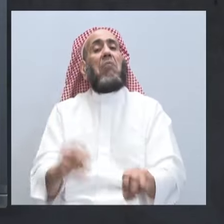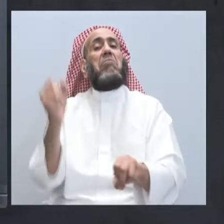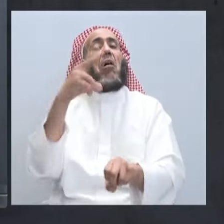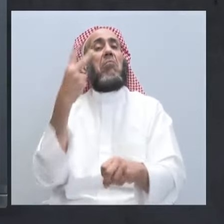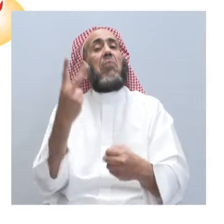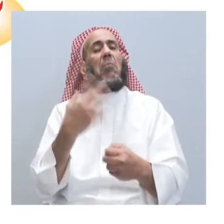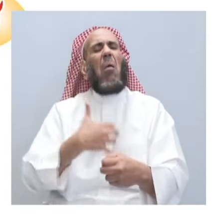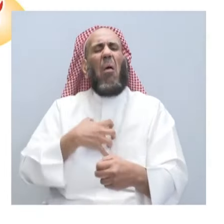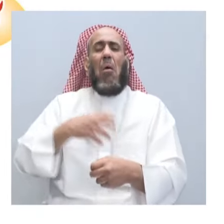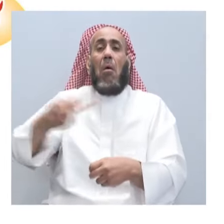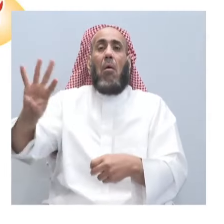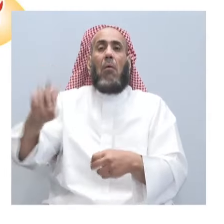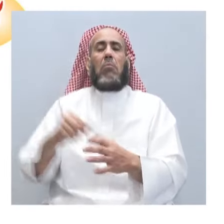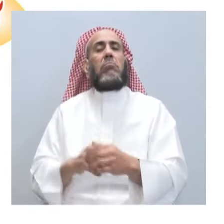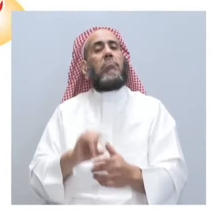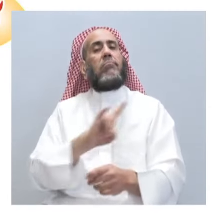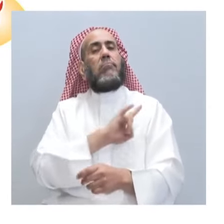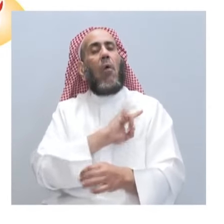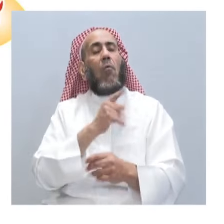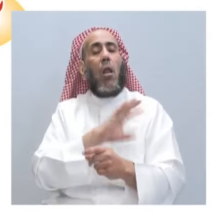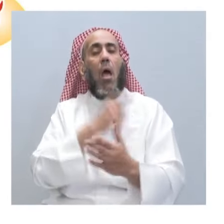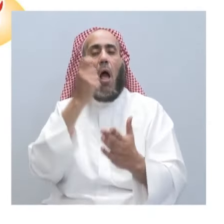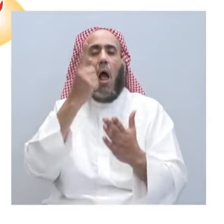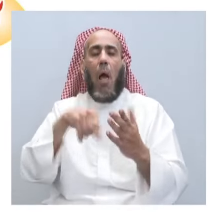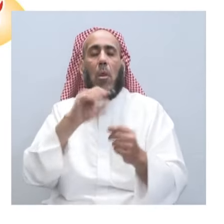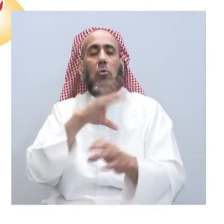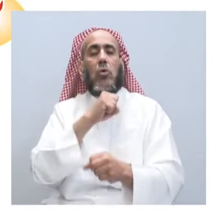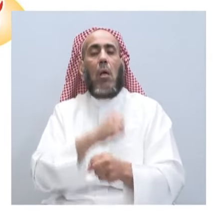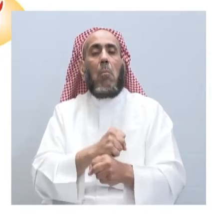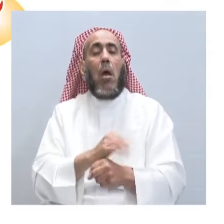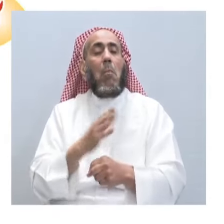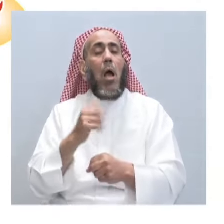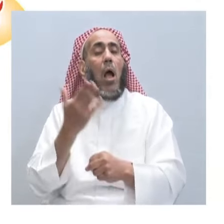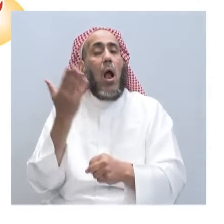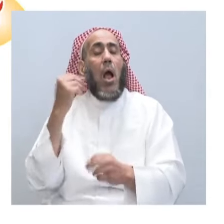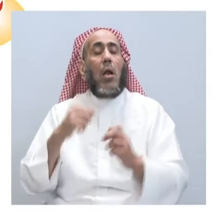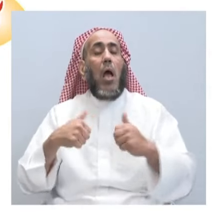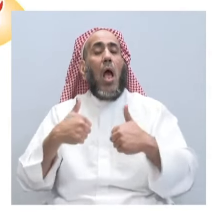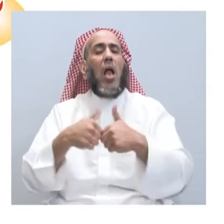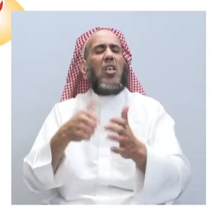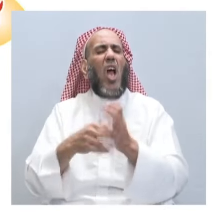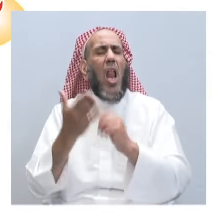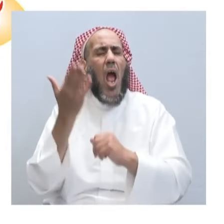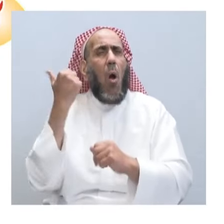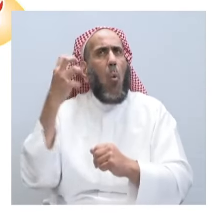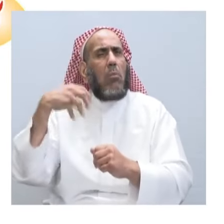الشهر نف النبي صلى الله عليه وسلم ما كان اهل الجاهليه